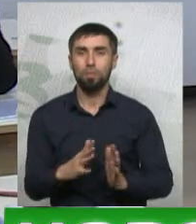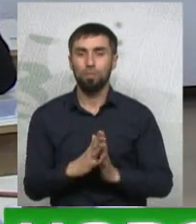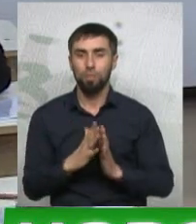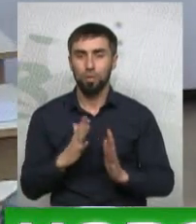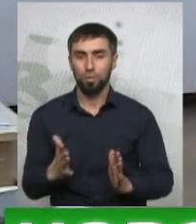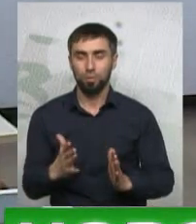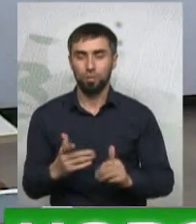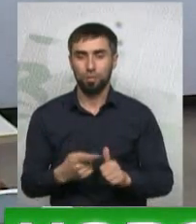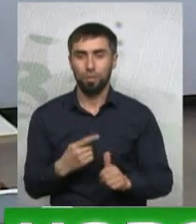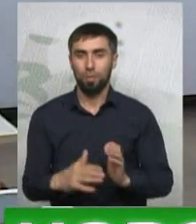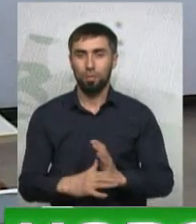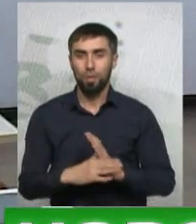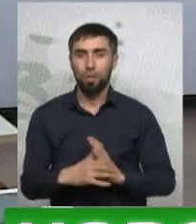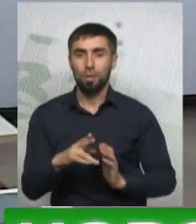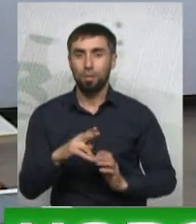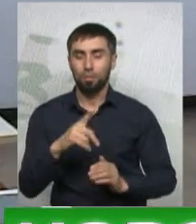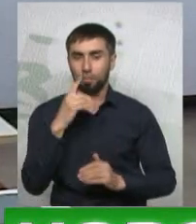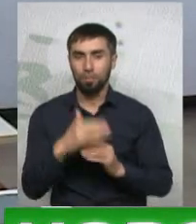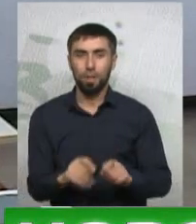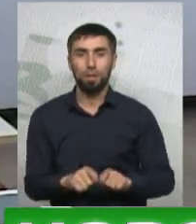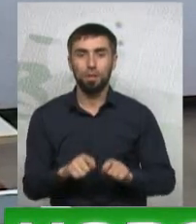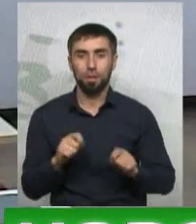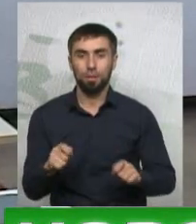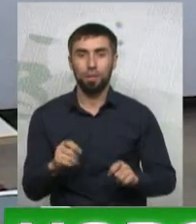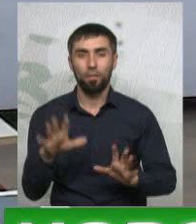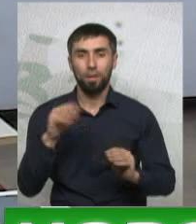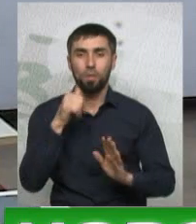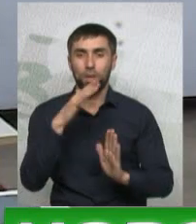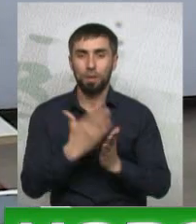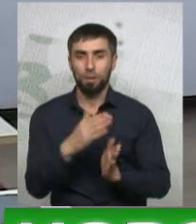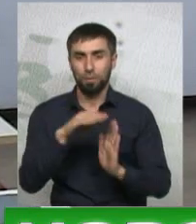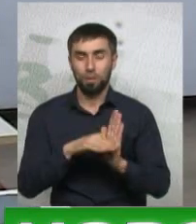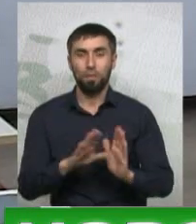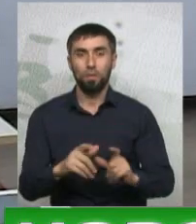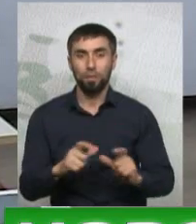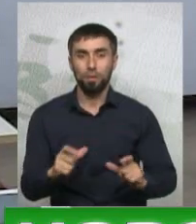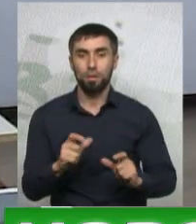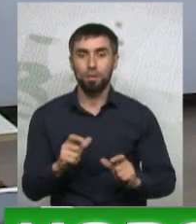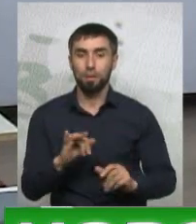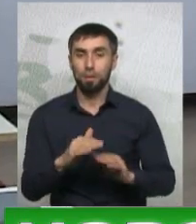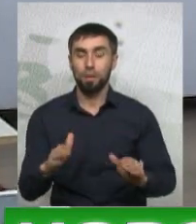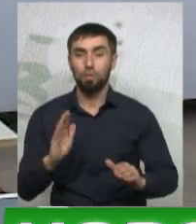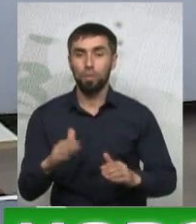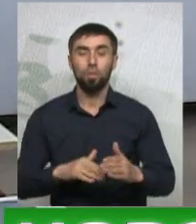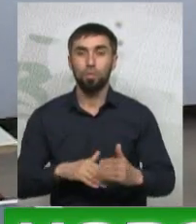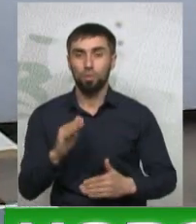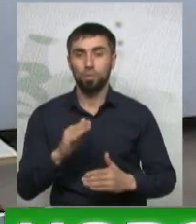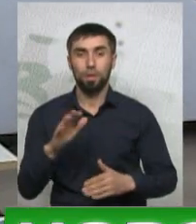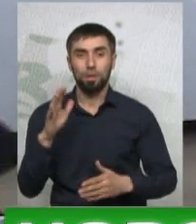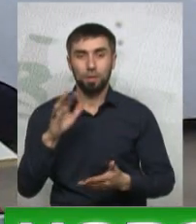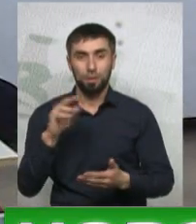толчком, перезапуском всех вот программ, которые уже сейчас имелись в школе, то есть и дети будут лучше